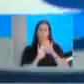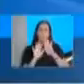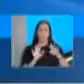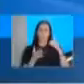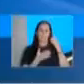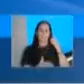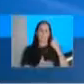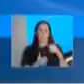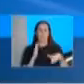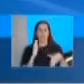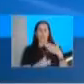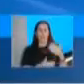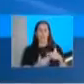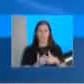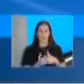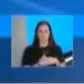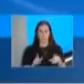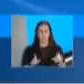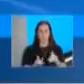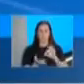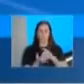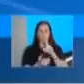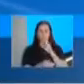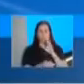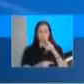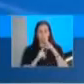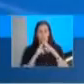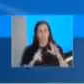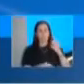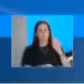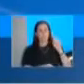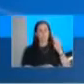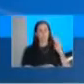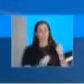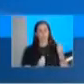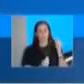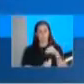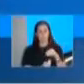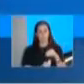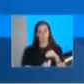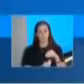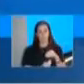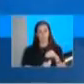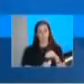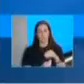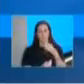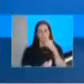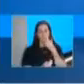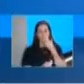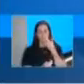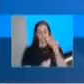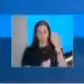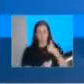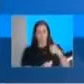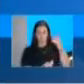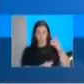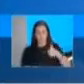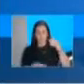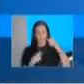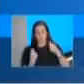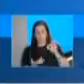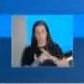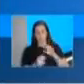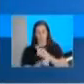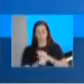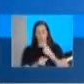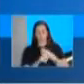החוק. לאחר מכן באותה שנה גם גדעון סער הוסיף נוער בוחר כדרך תוכנית. שהיה שר חינוך אותו